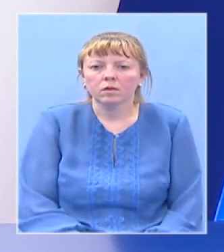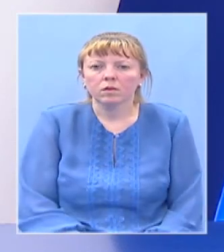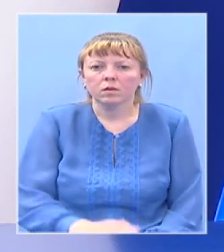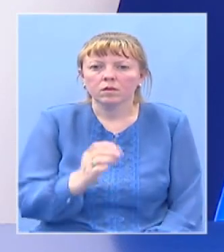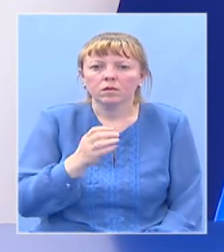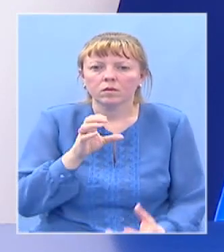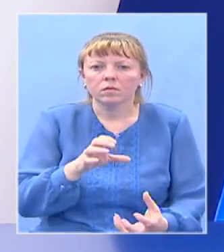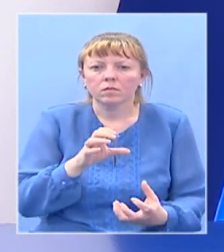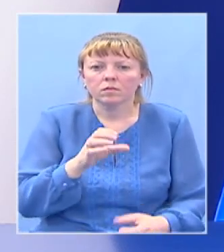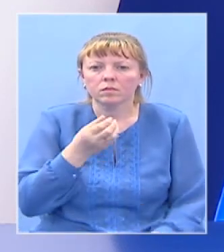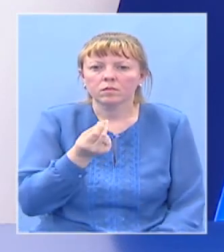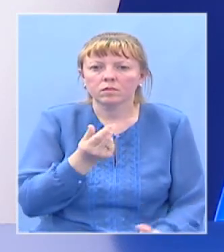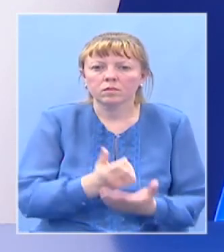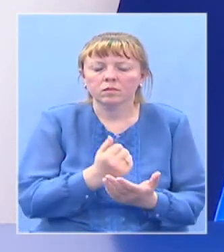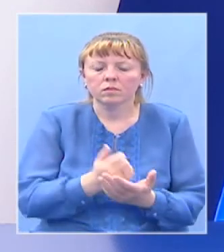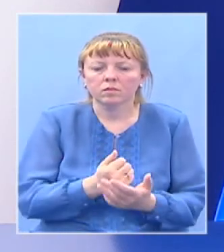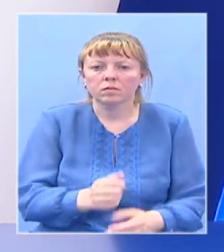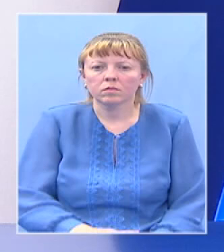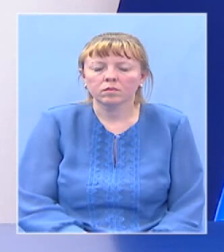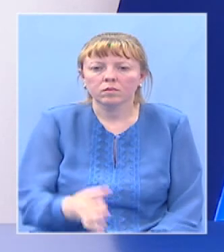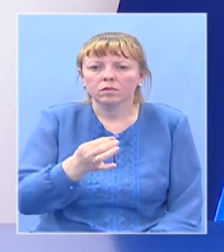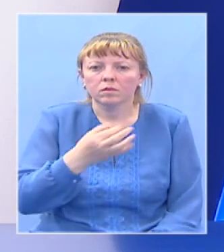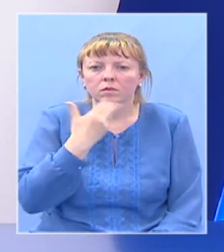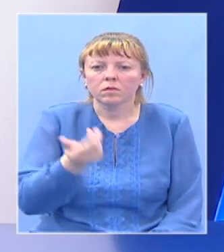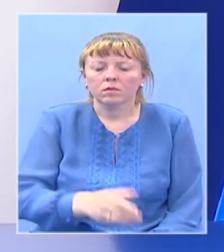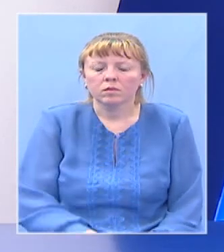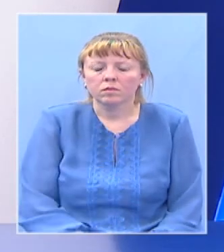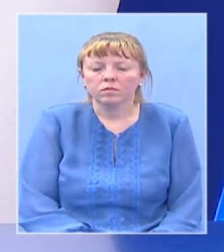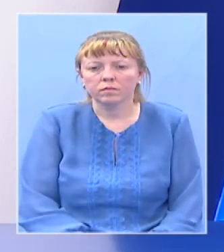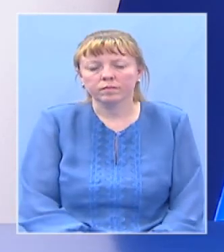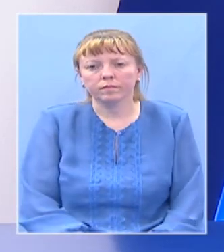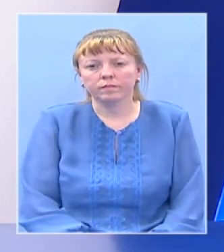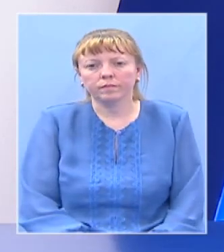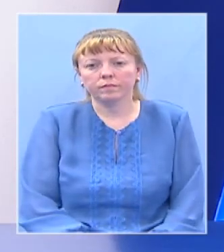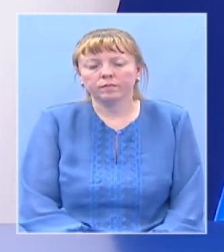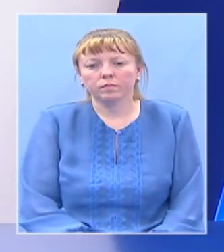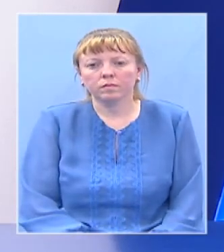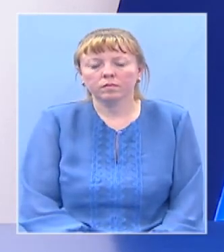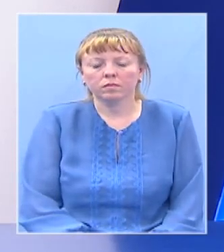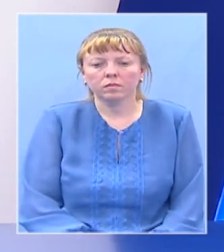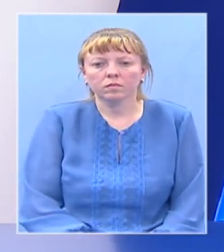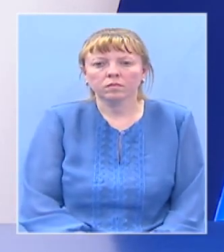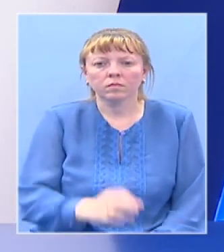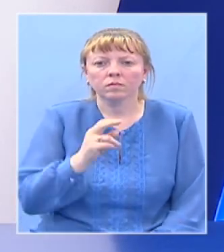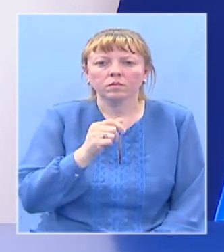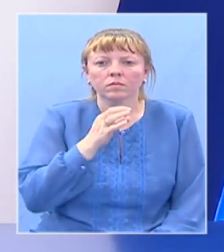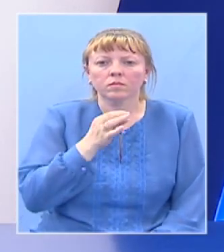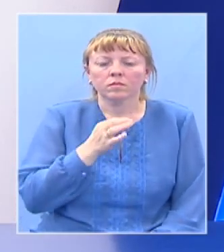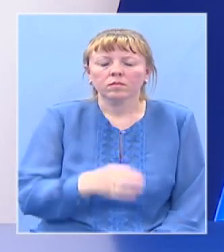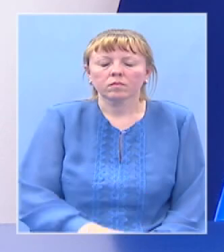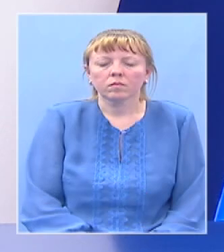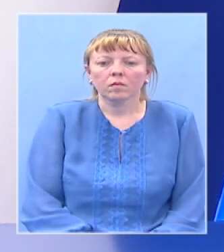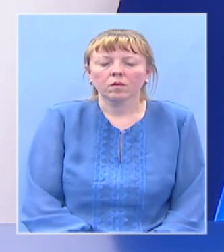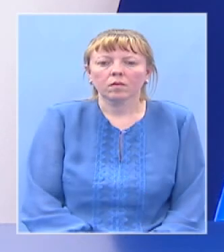транспортного средства в нашей области конечно нету но в других областях есть специально автоматизированные арки которые выявляют именно